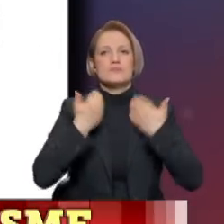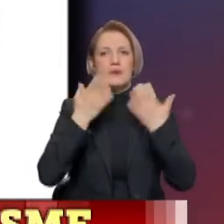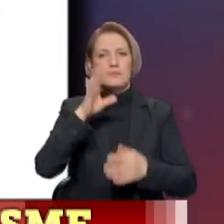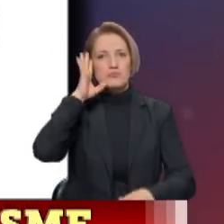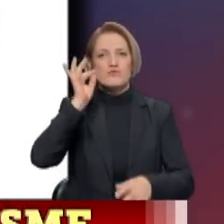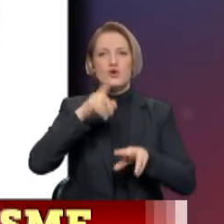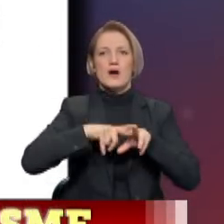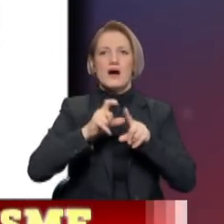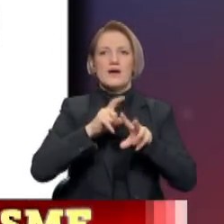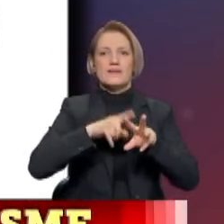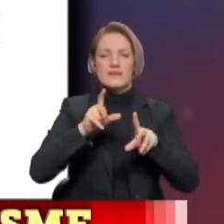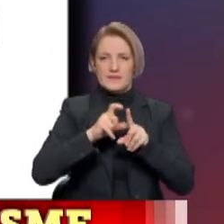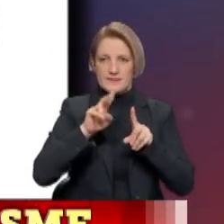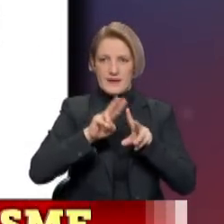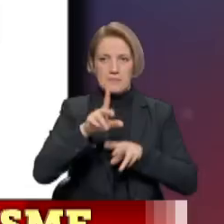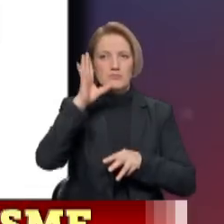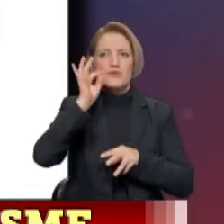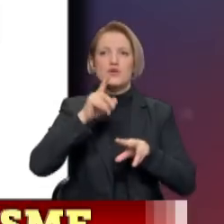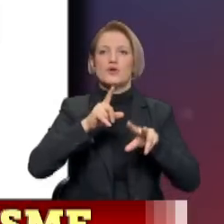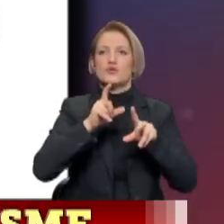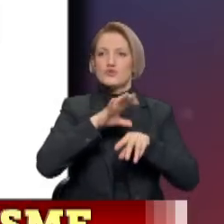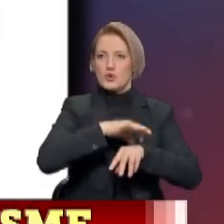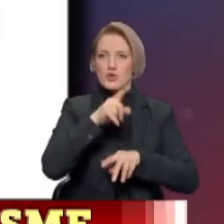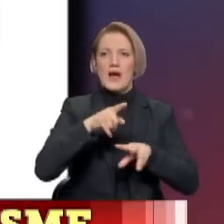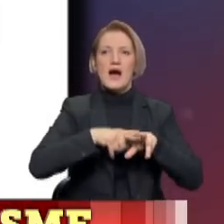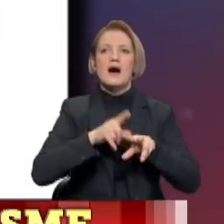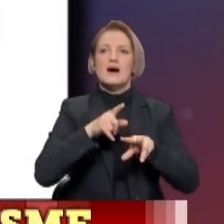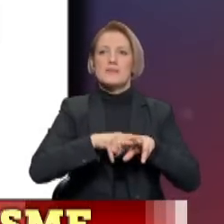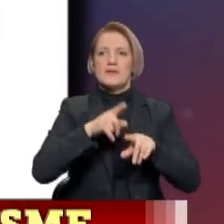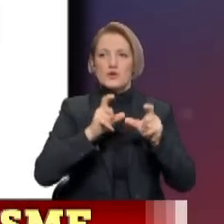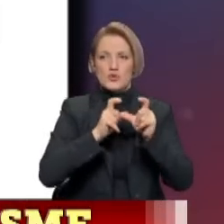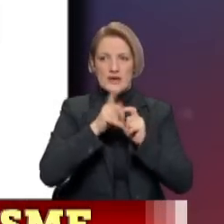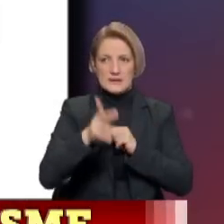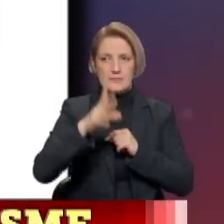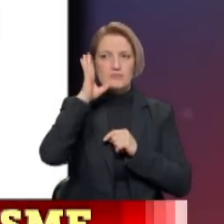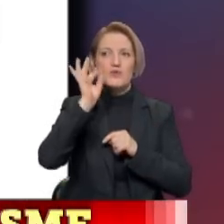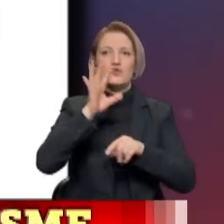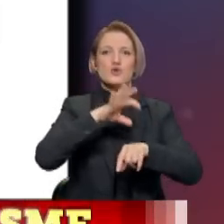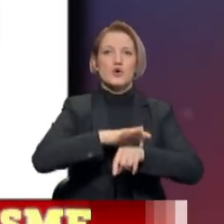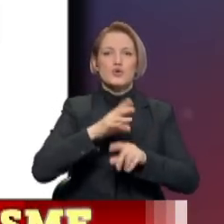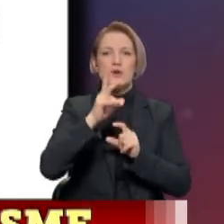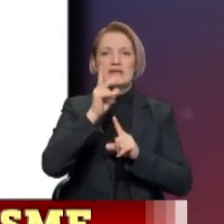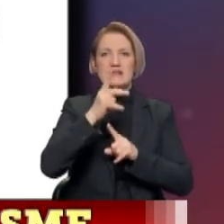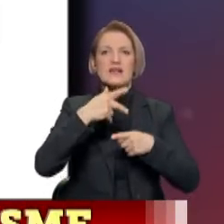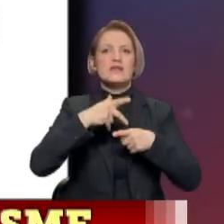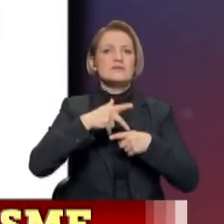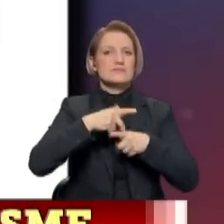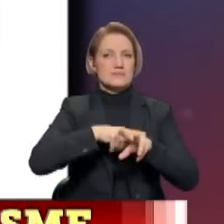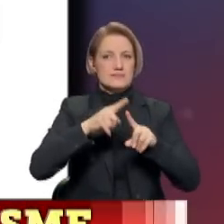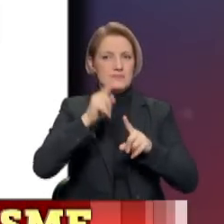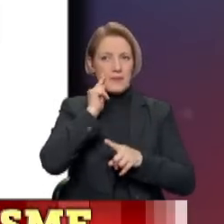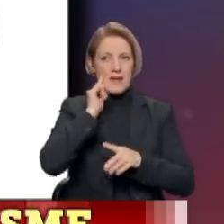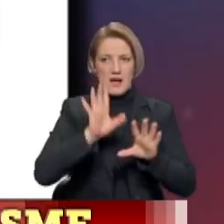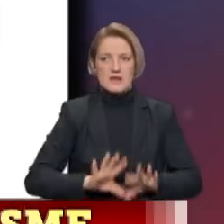Profesör Doktor Adem Sözer, Profesör Doktor Ahmet Gökçen ile Profesör Doktor İzzet Özgenç'in hazırladığı ve bir